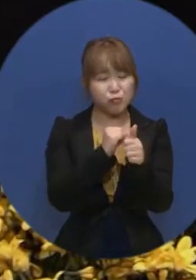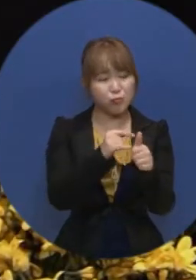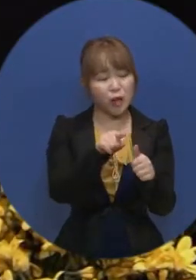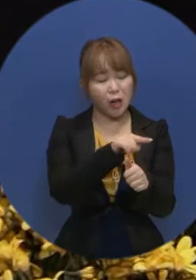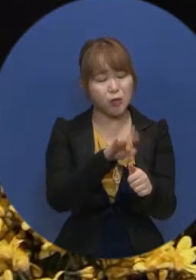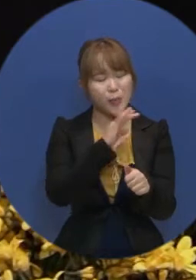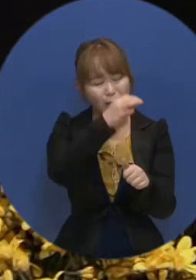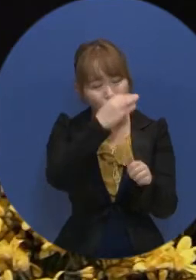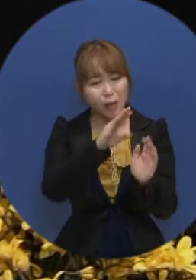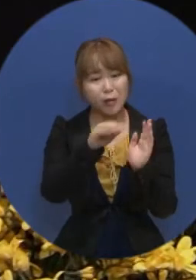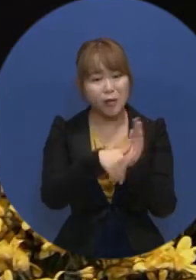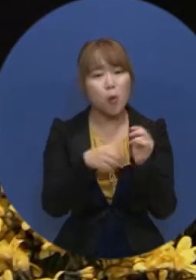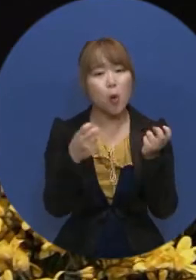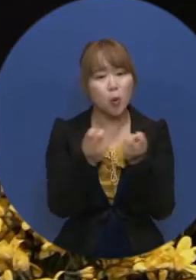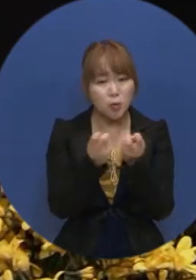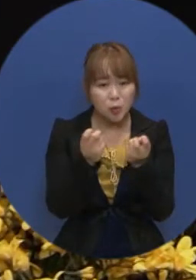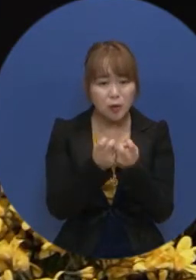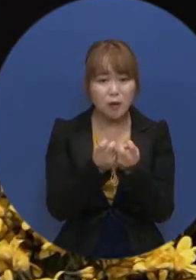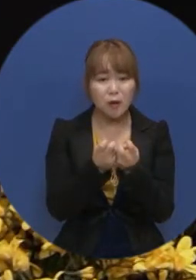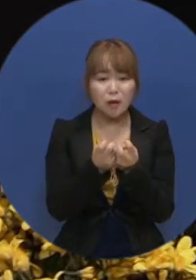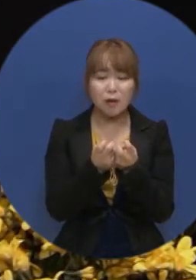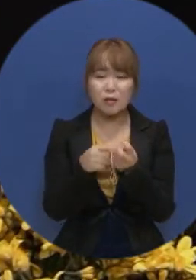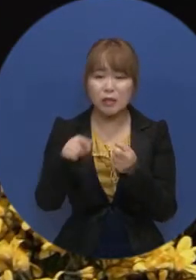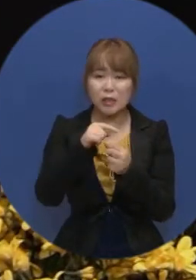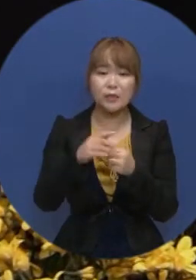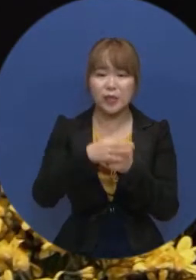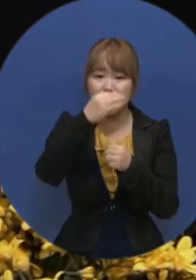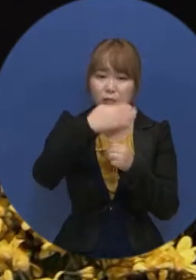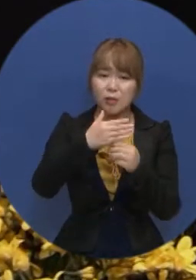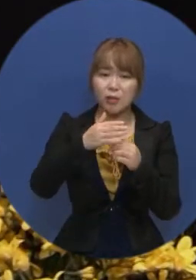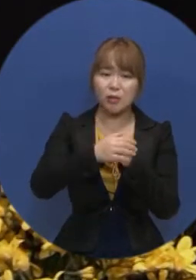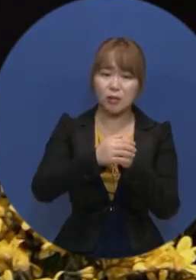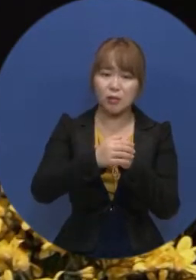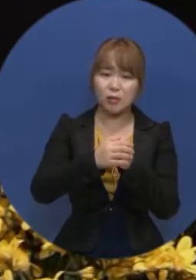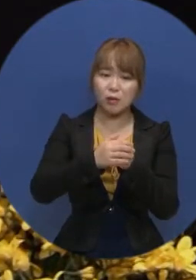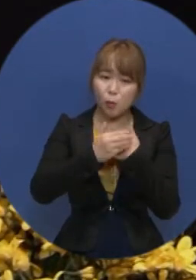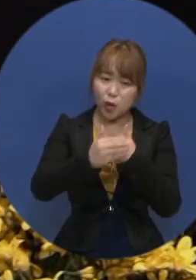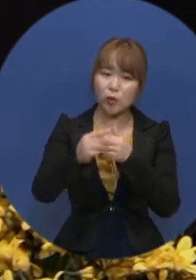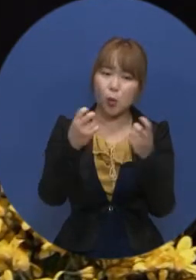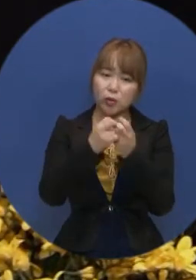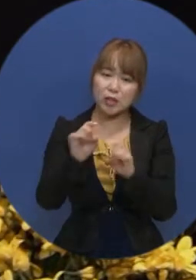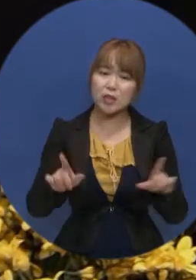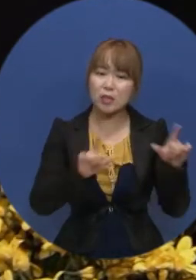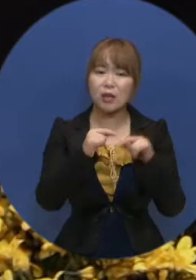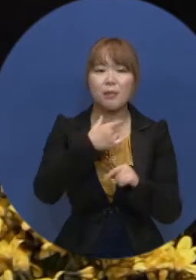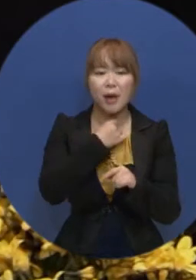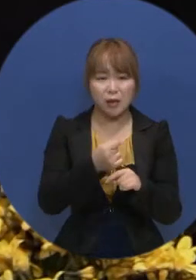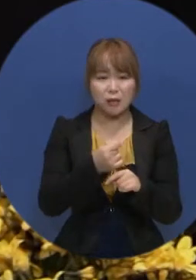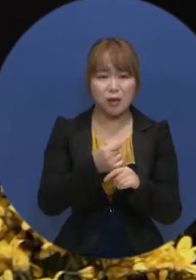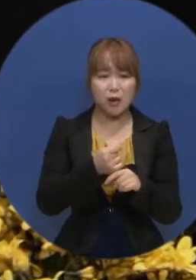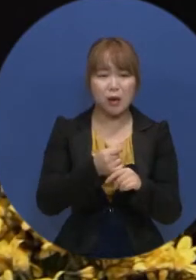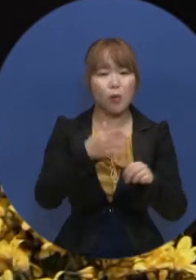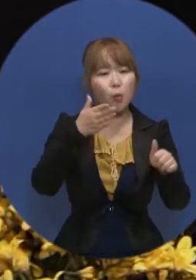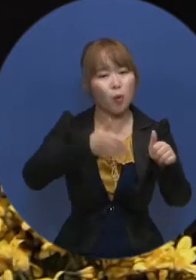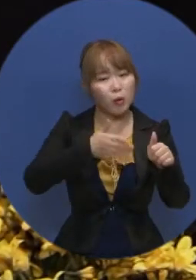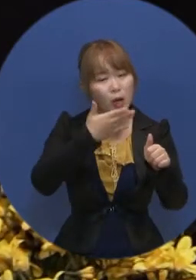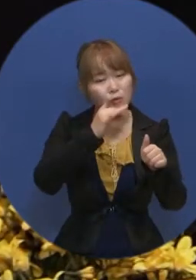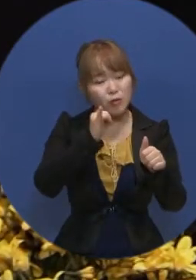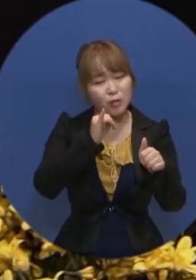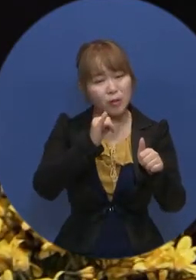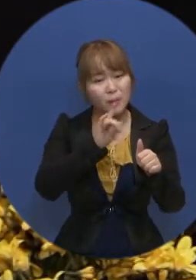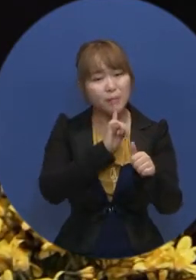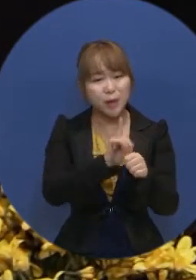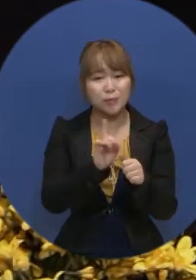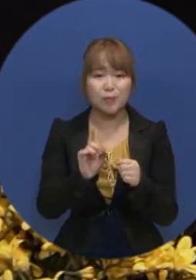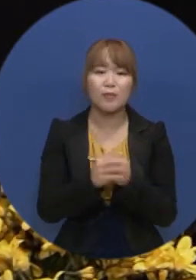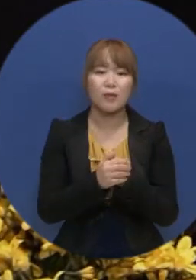힘들 때 어떻게 그 힘든 과정을 어떻게 지냈으면 좋겠다라고 좀 권면하실 수 있는 말씀이